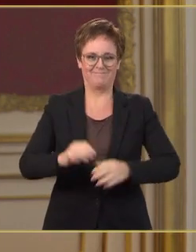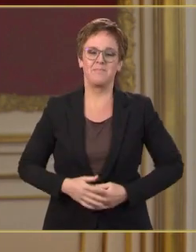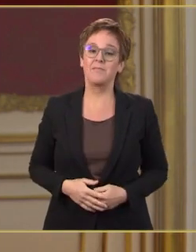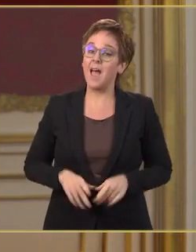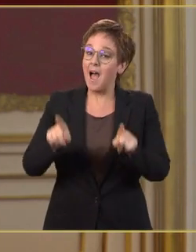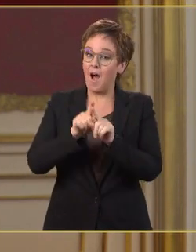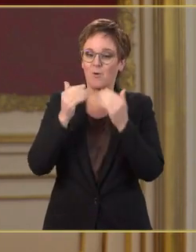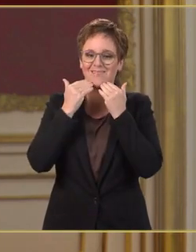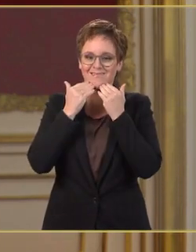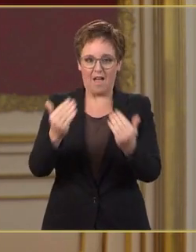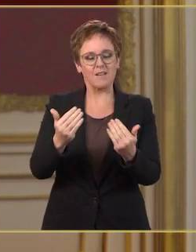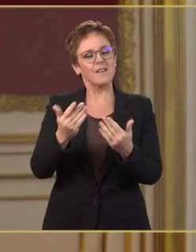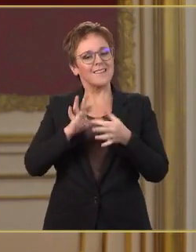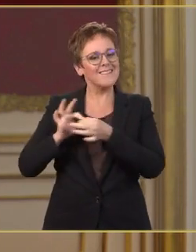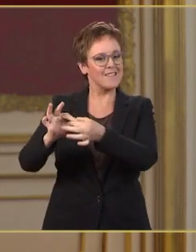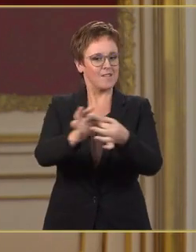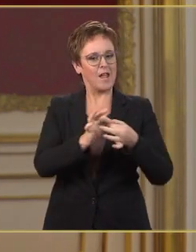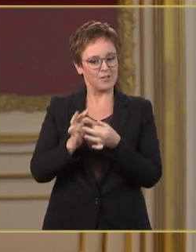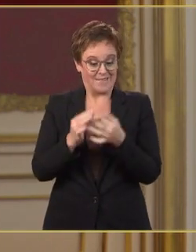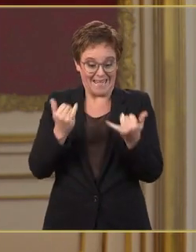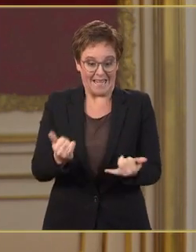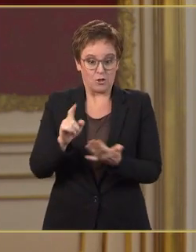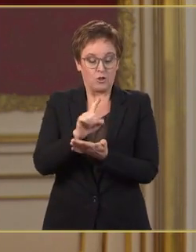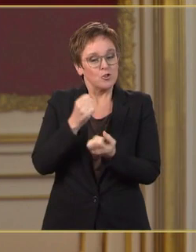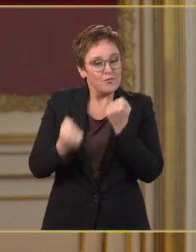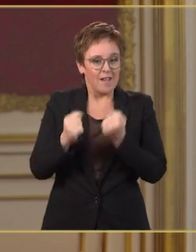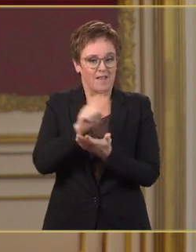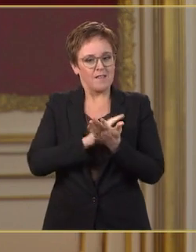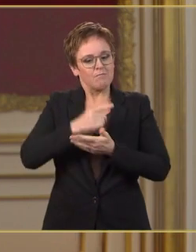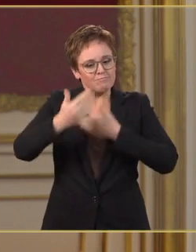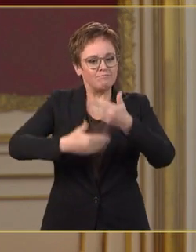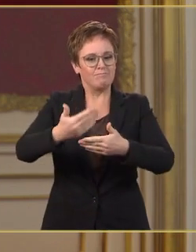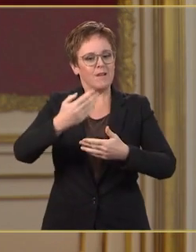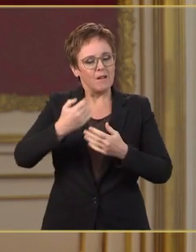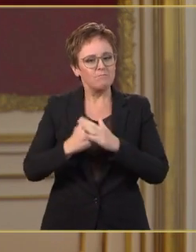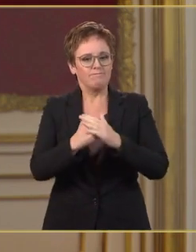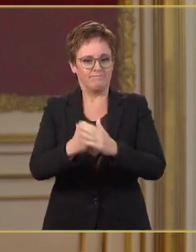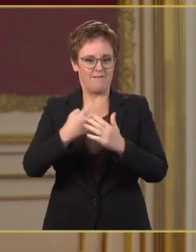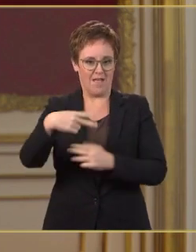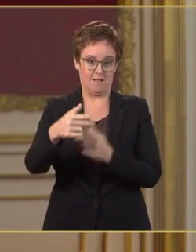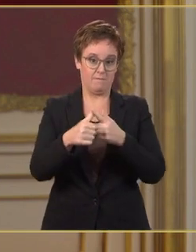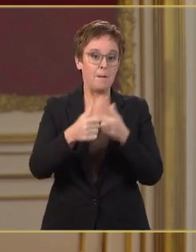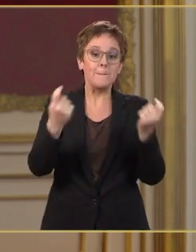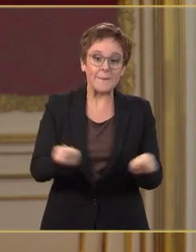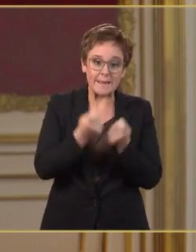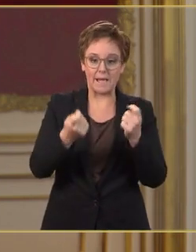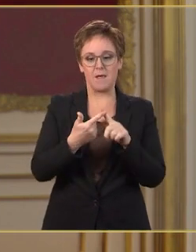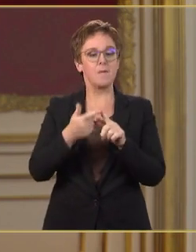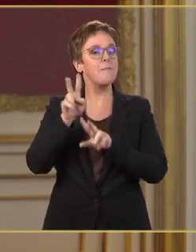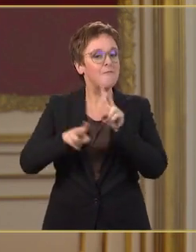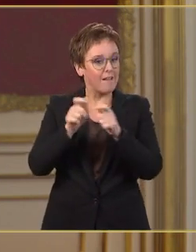danke ich allen die unsere gesellschaft in dieser schwierigen zeit am laufen halten in den betrieben